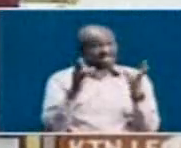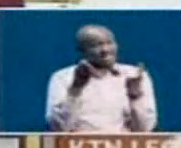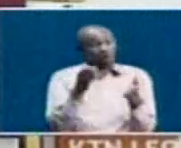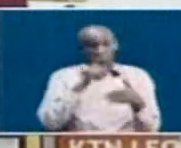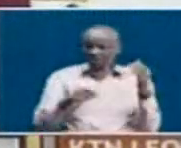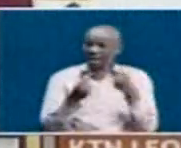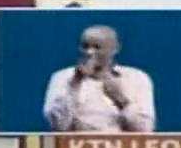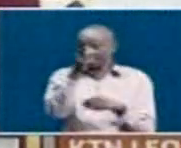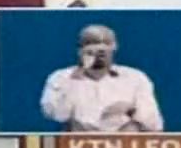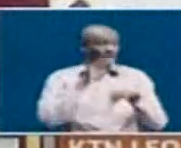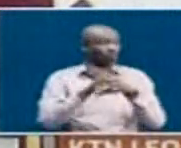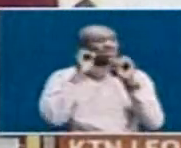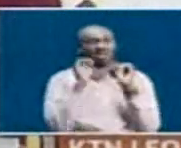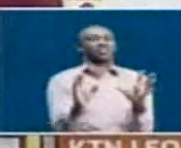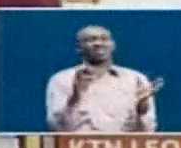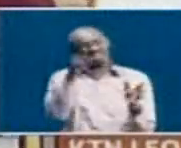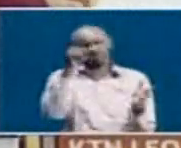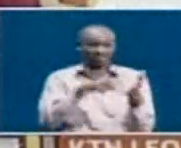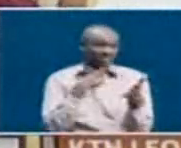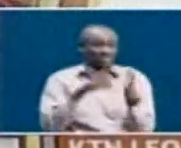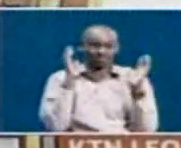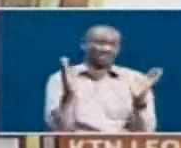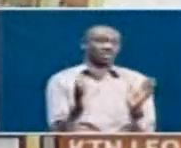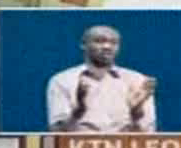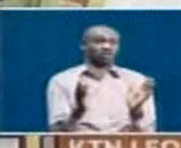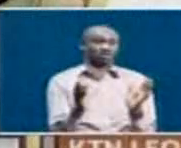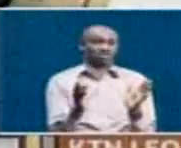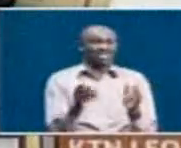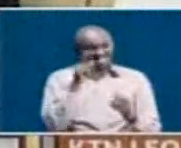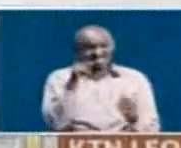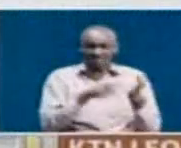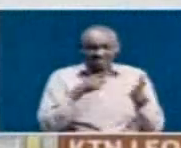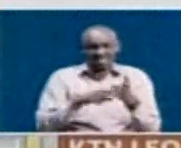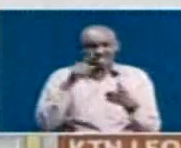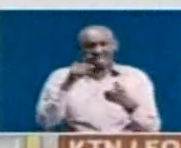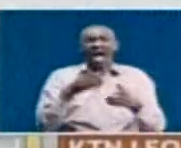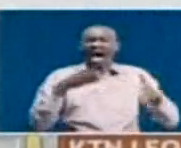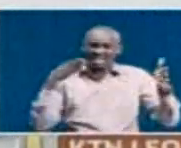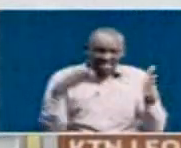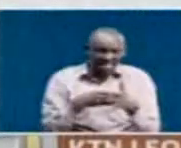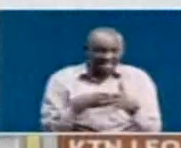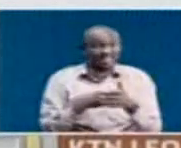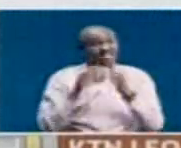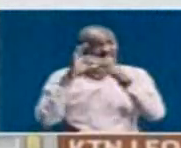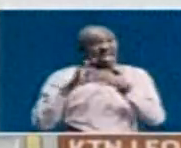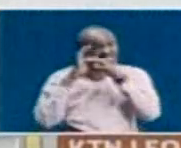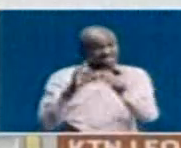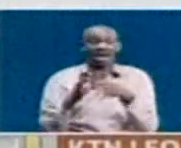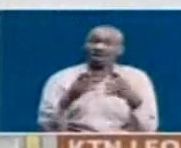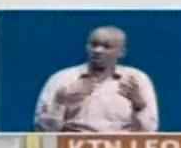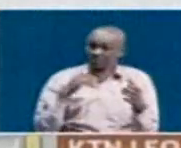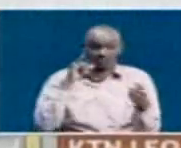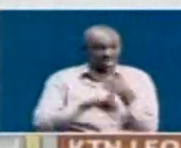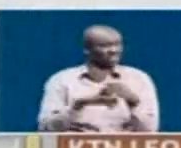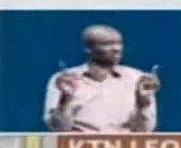mema, si mazuri. Mtu anapofanya mambo makosa tunasema kwamba yeye ni makosa. Na yale makosa hayawezi kwenda kinyume na desturi na asilia ya ndoa,